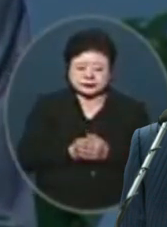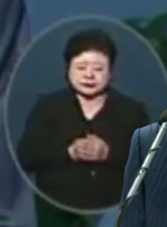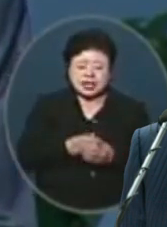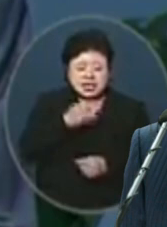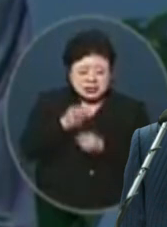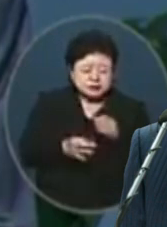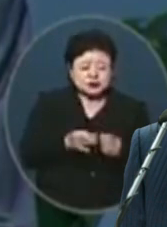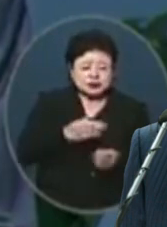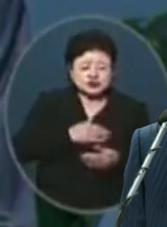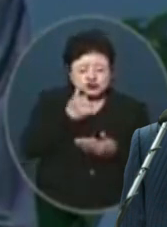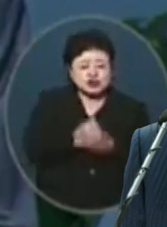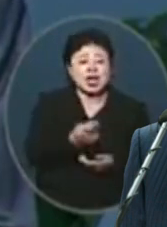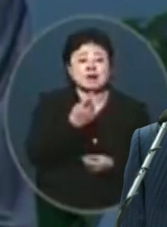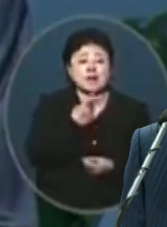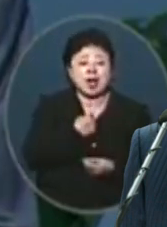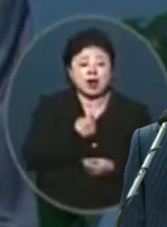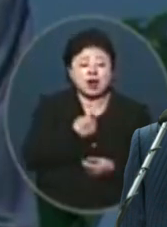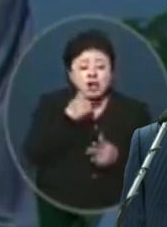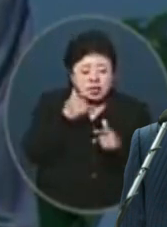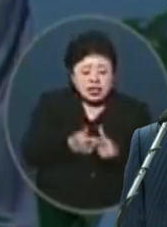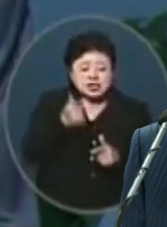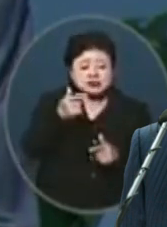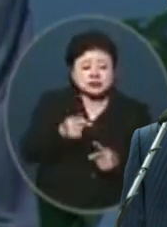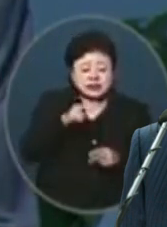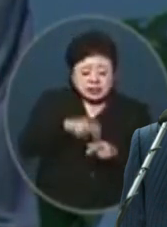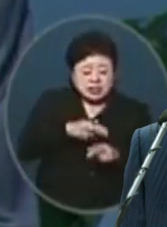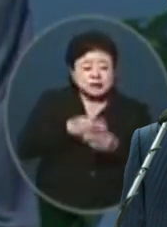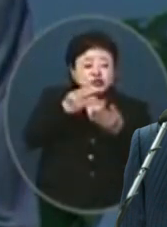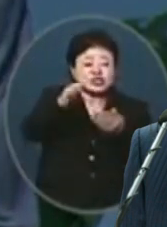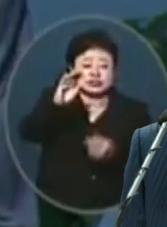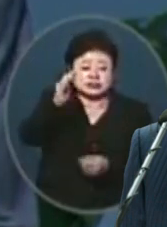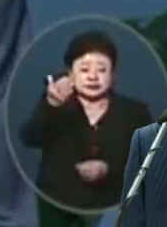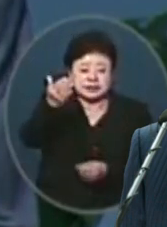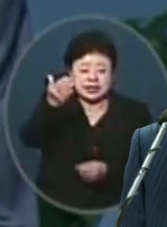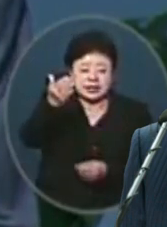10년 동안 내가 지은 죄를 예수님이 제물이 되셨으면